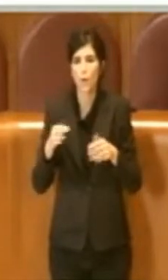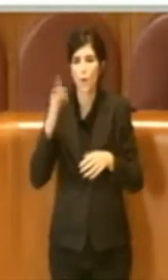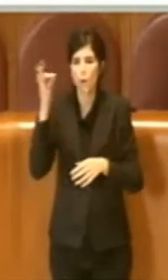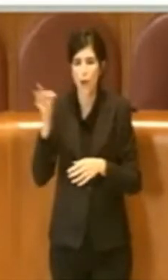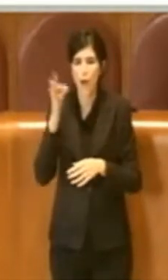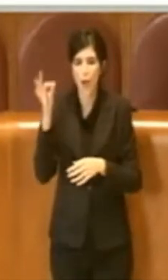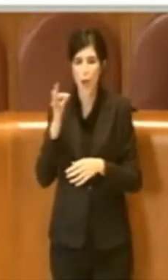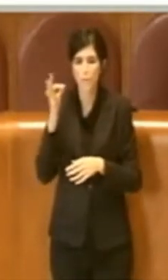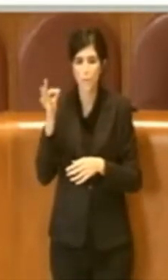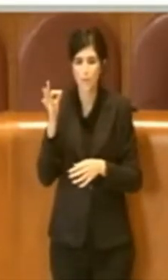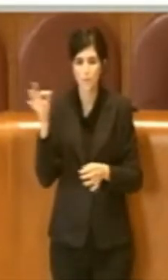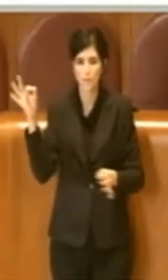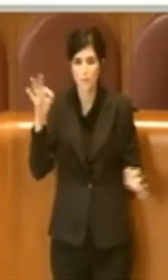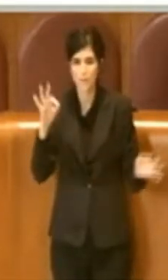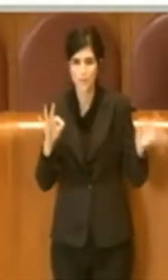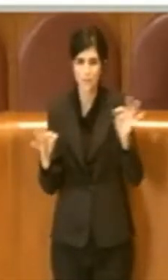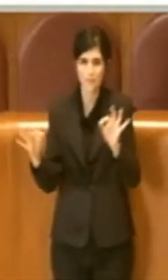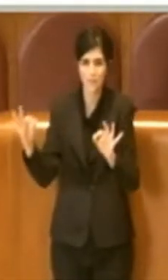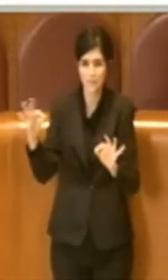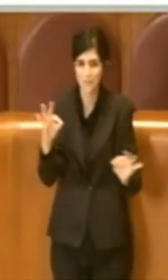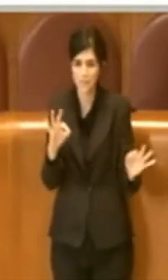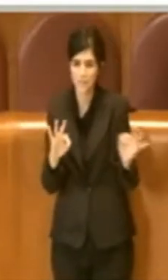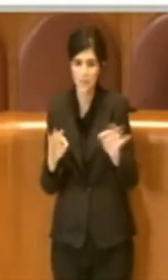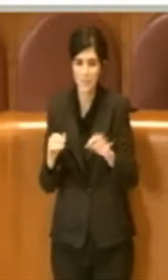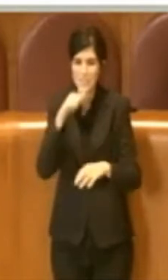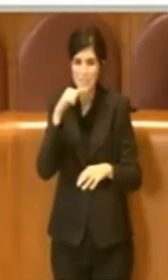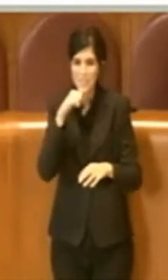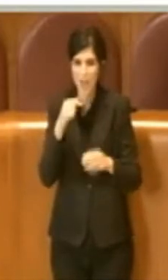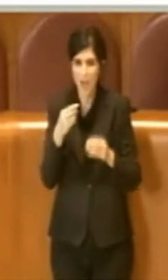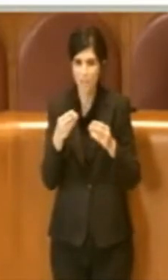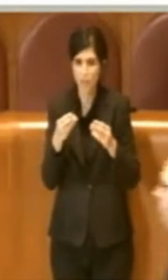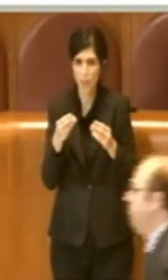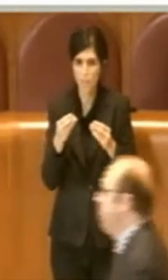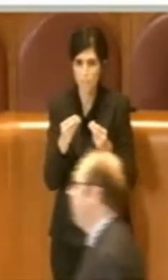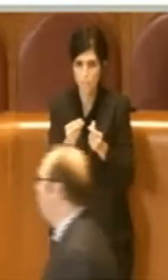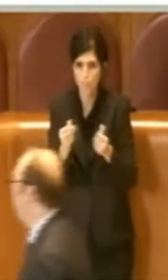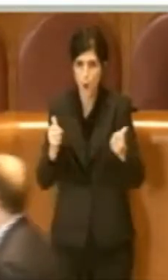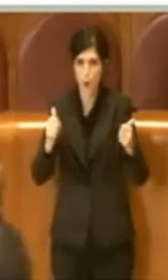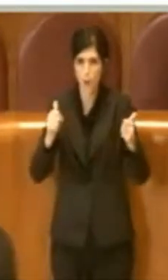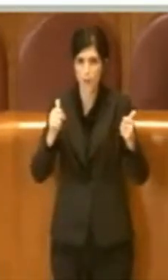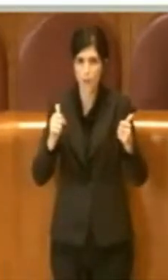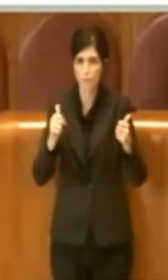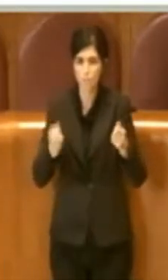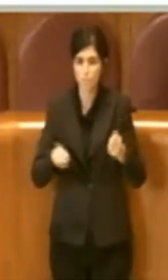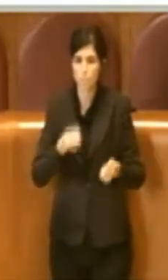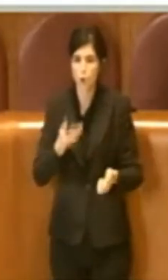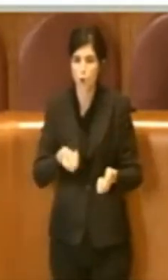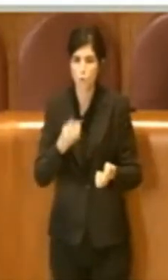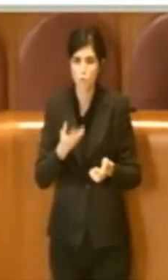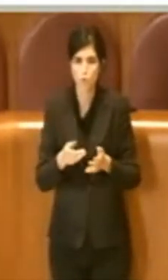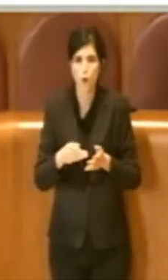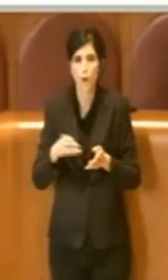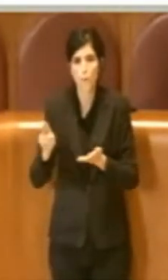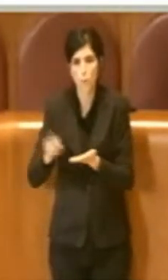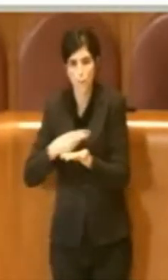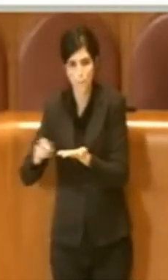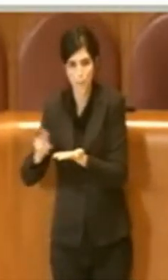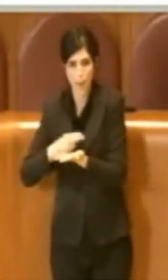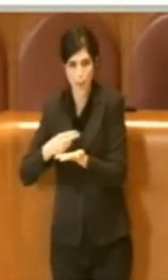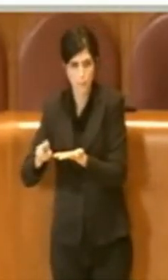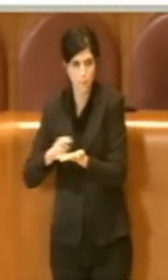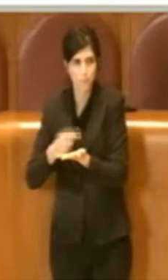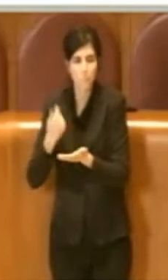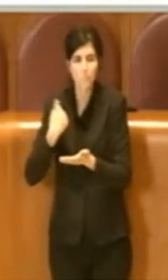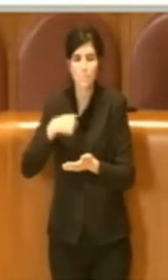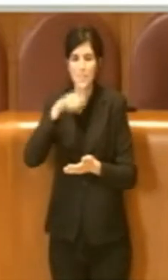per reperire poi appunto il polline e per produrre automaticamente il miele. Perciò si parla anche di